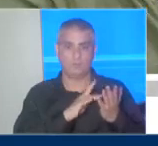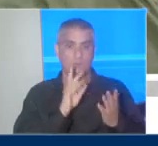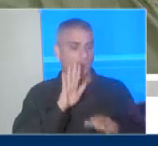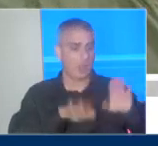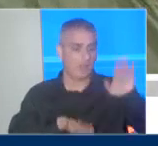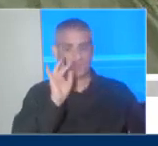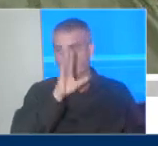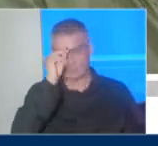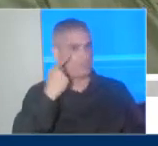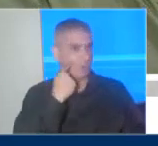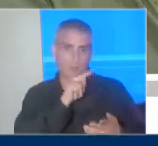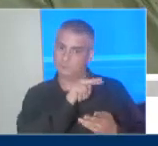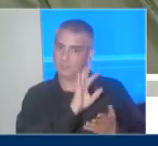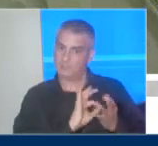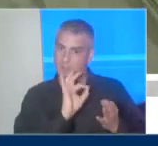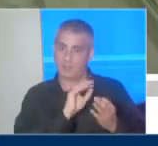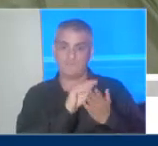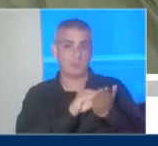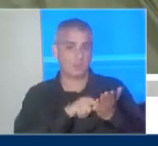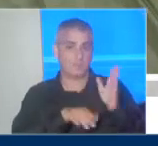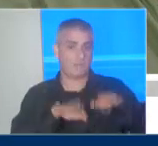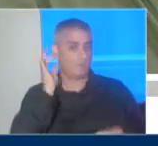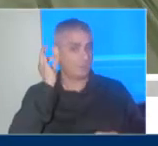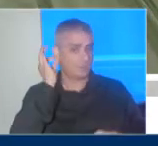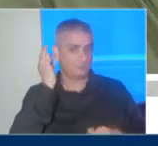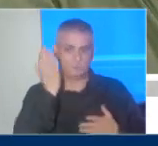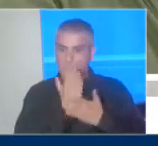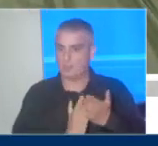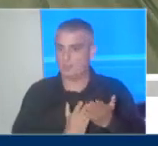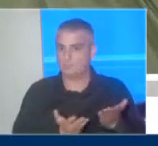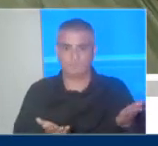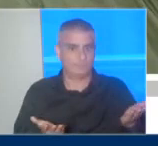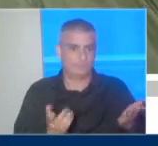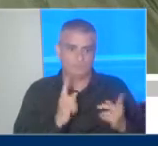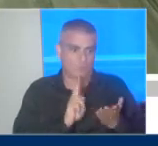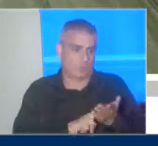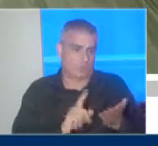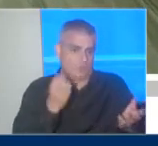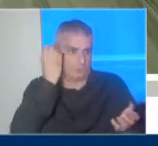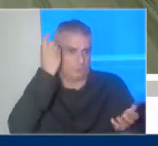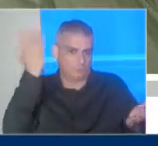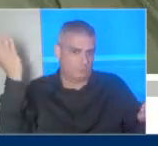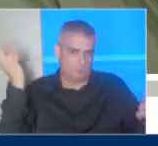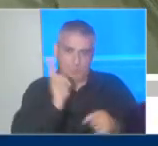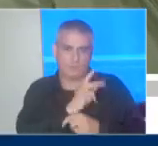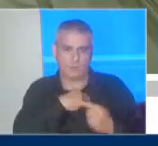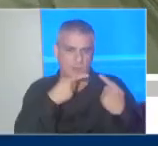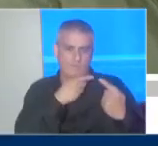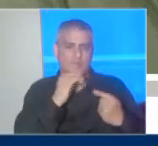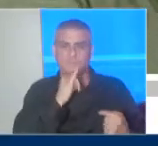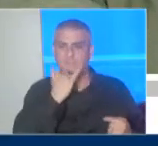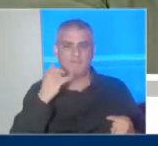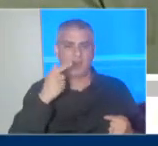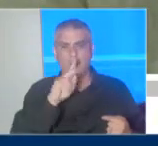גברים, אנחנו לא מסתכלים עליה. שנית, הנתונים על אפליה נגד נשים, חלקם הם פשוט מופרכים. חלקם הם פשוט רמאות, אני התווכחתי עם זהבה